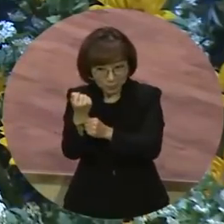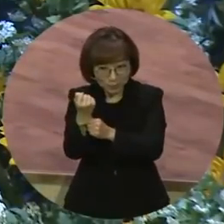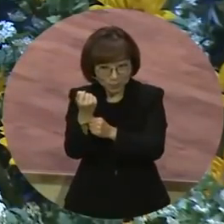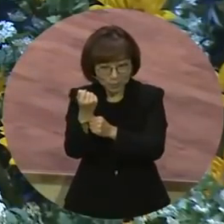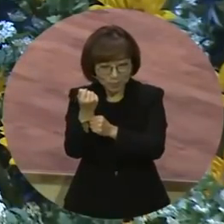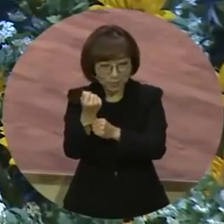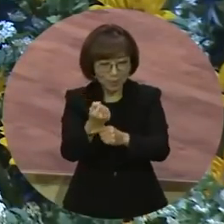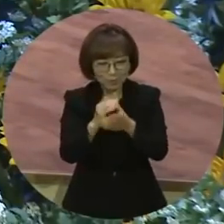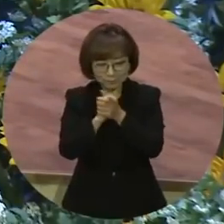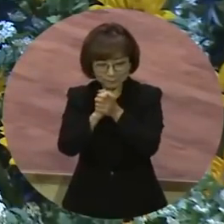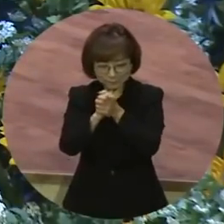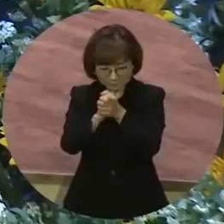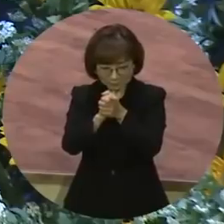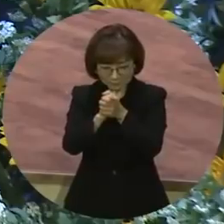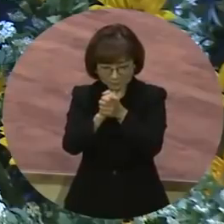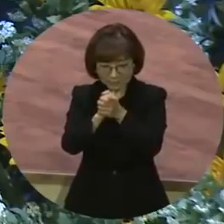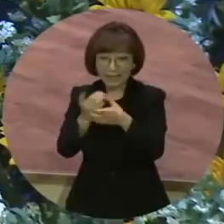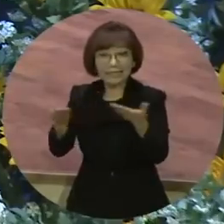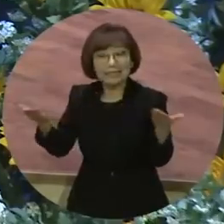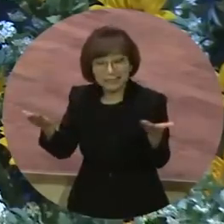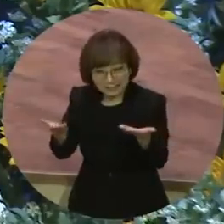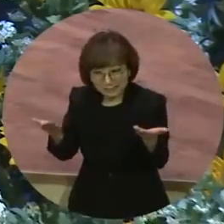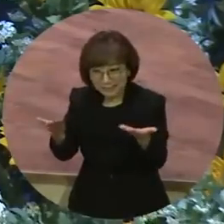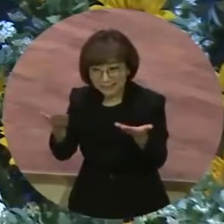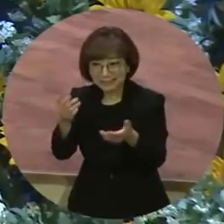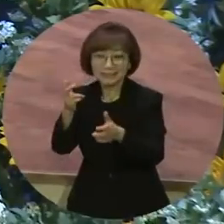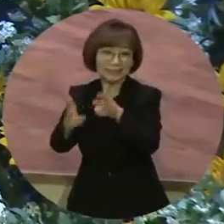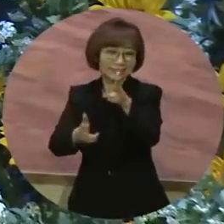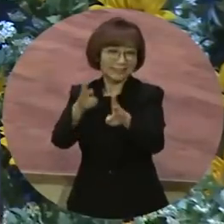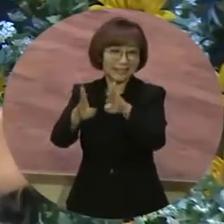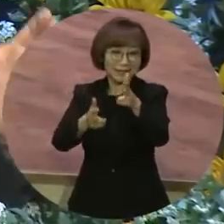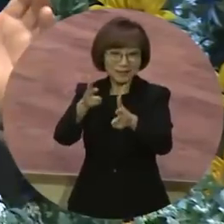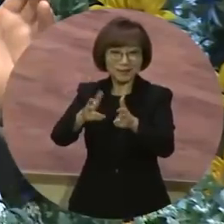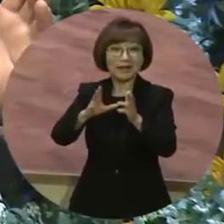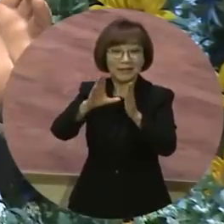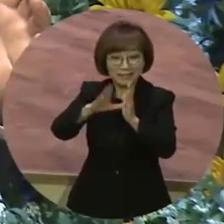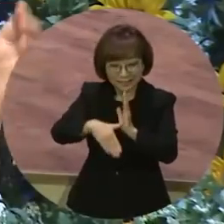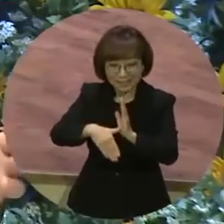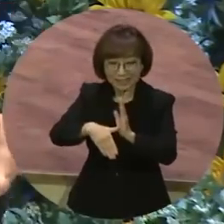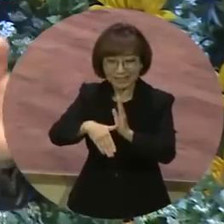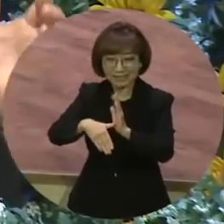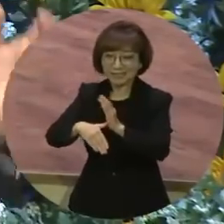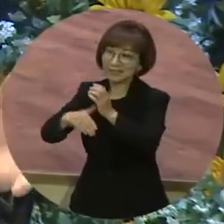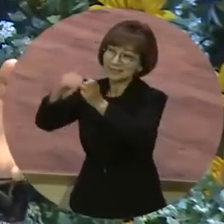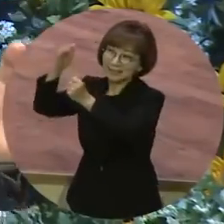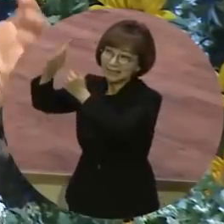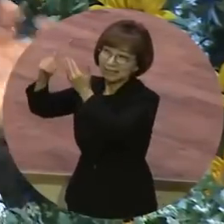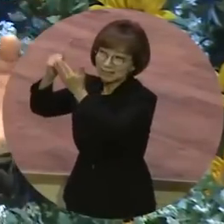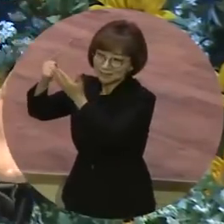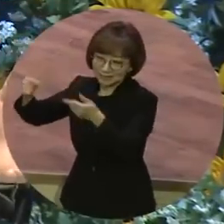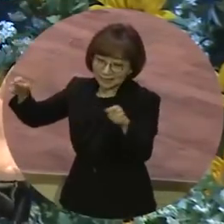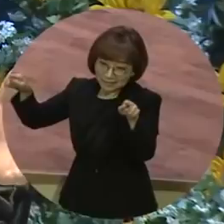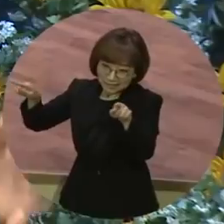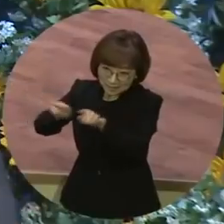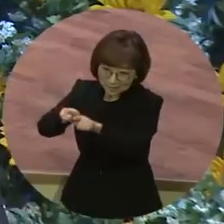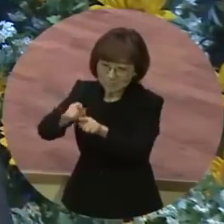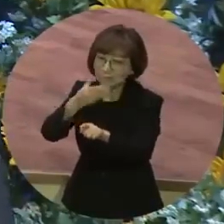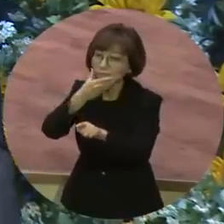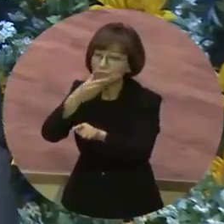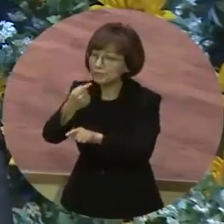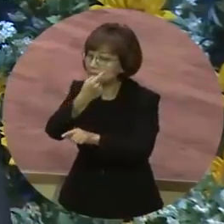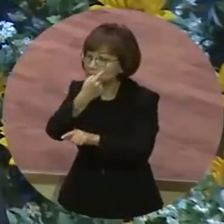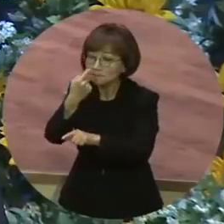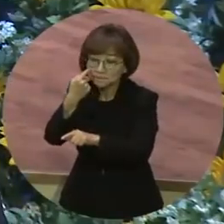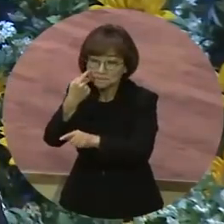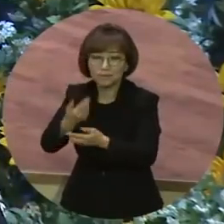그 사람의 기도, 그 사람의 산업, 그 사람의 모든 사역, 하나님이 함께 하시는 증거를 보여주신다.